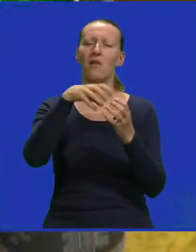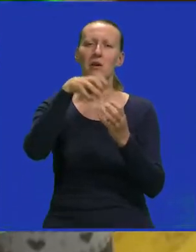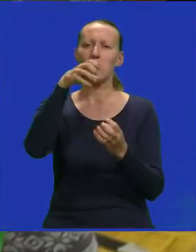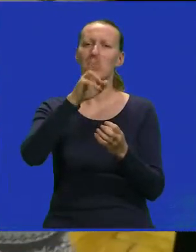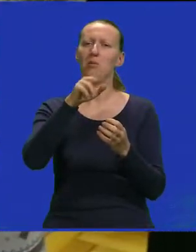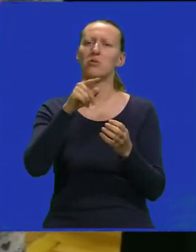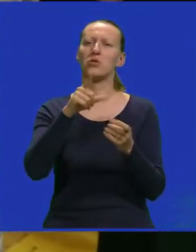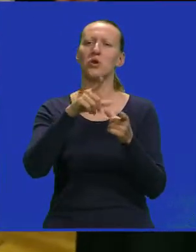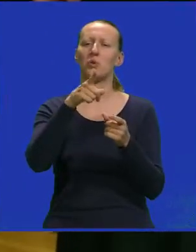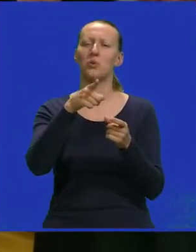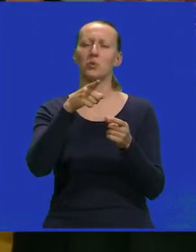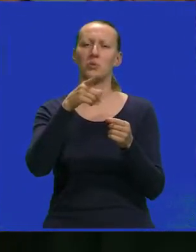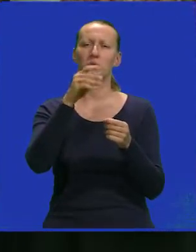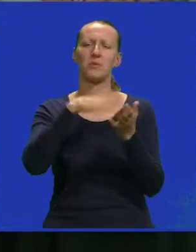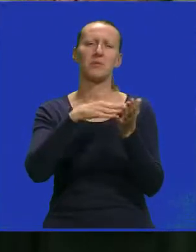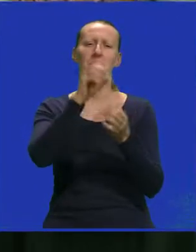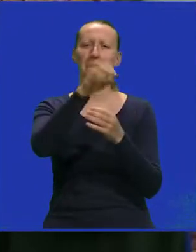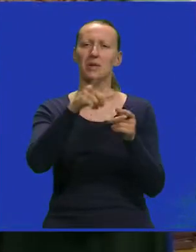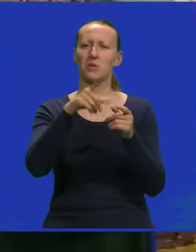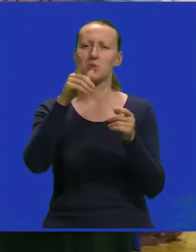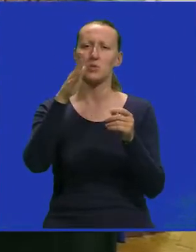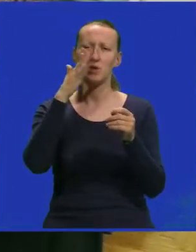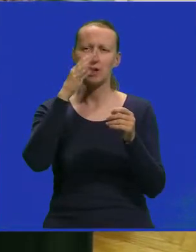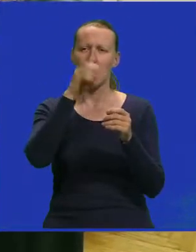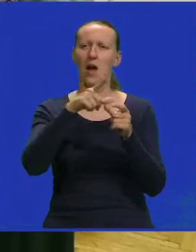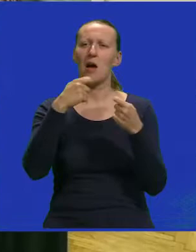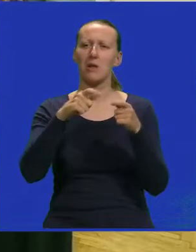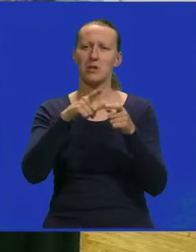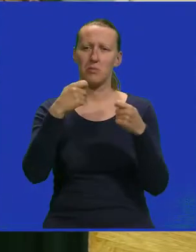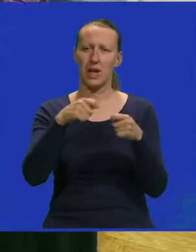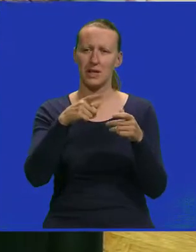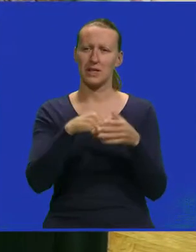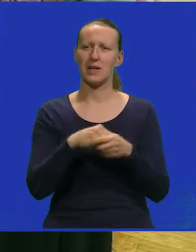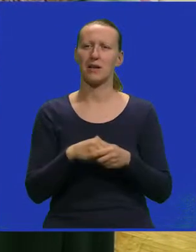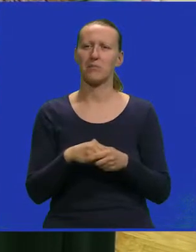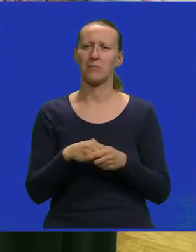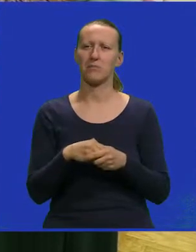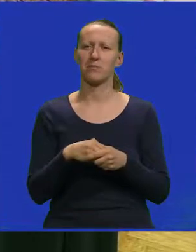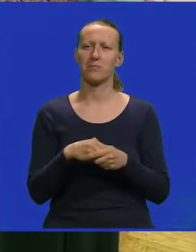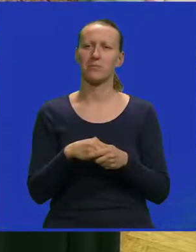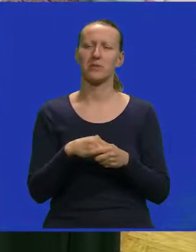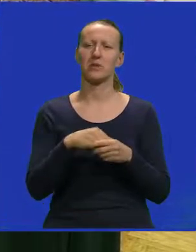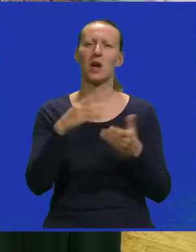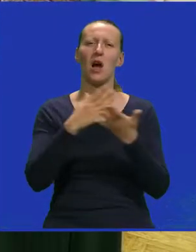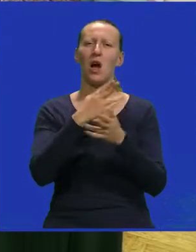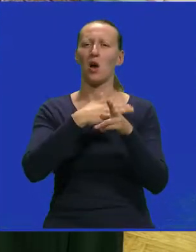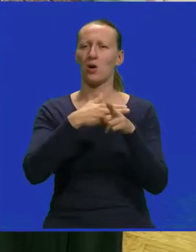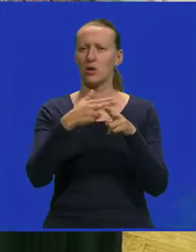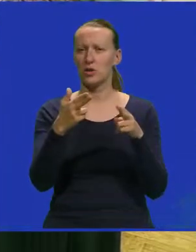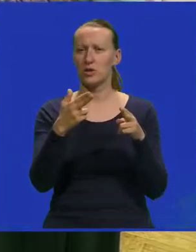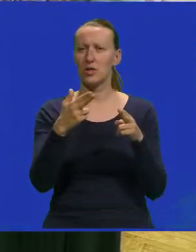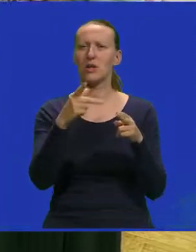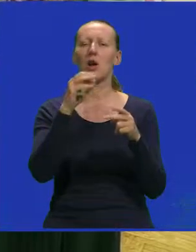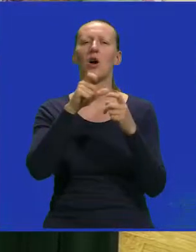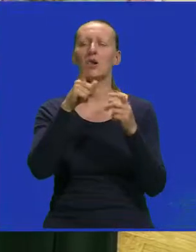ne bi mogla poći, recimo, u staklo, a plastika u plastiku? Pa, ko je čisto?